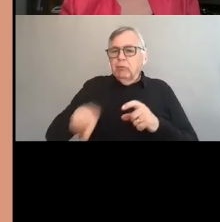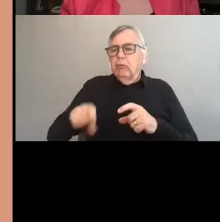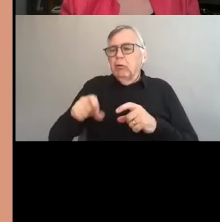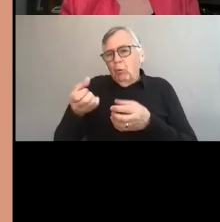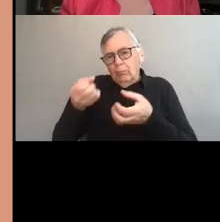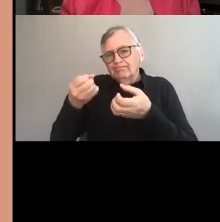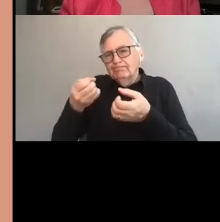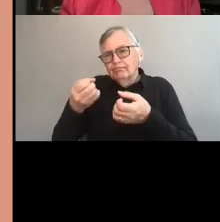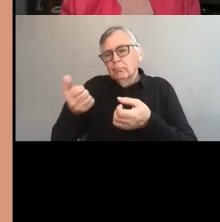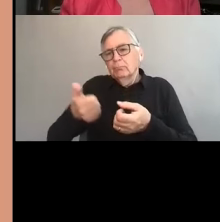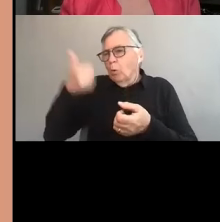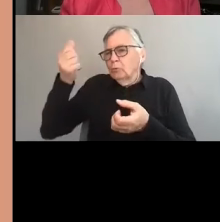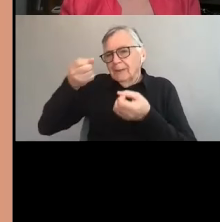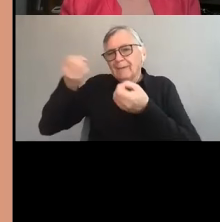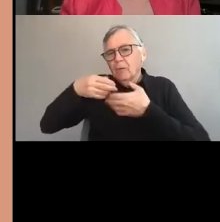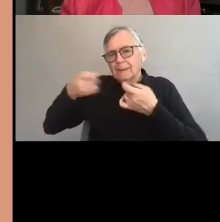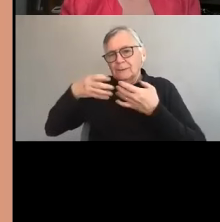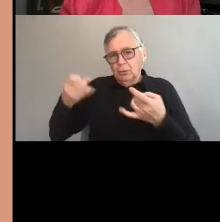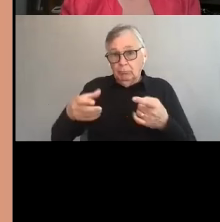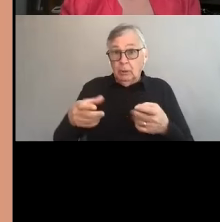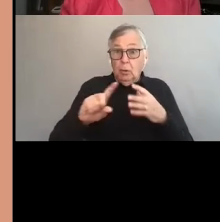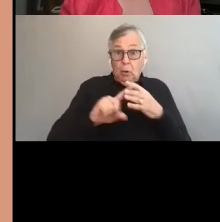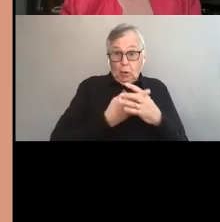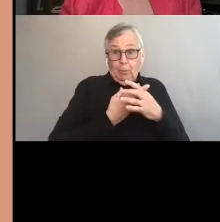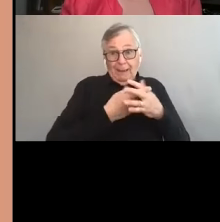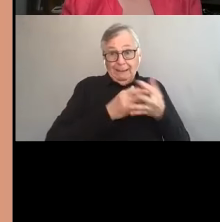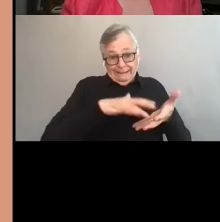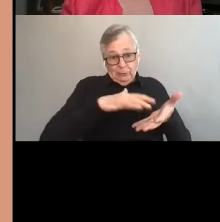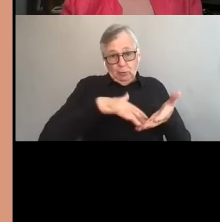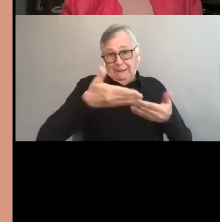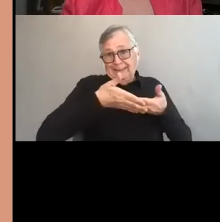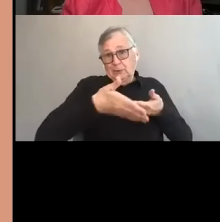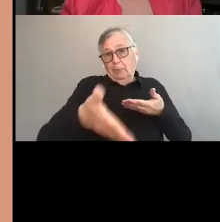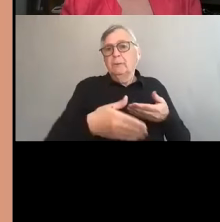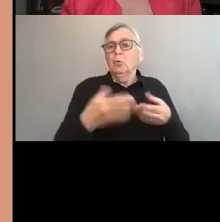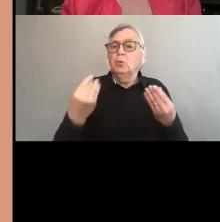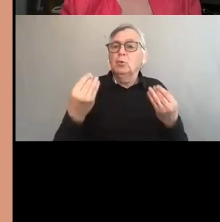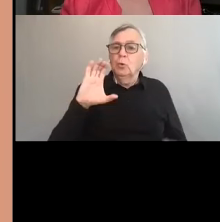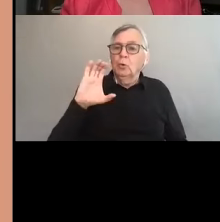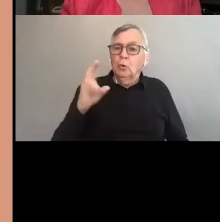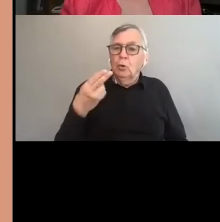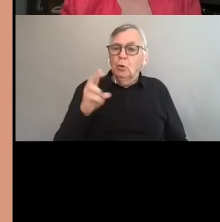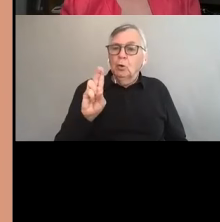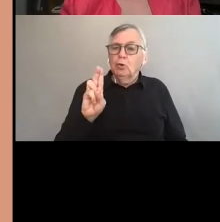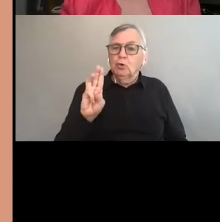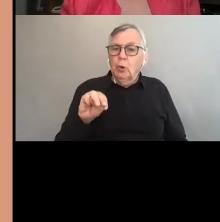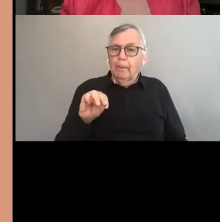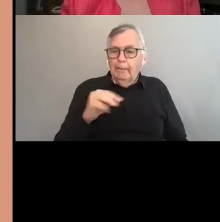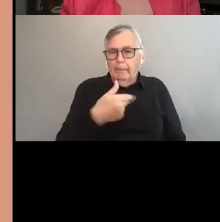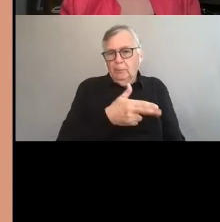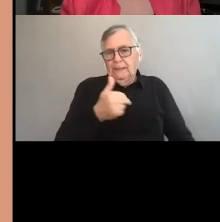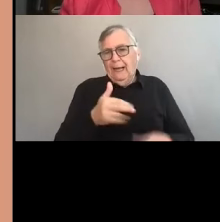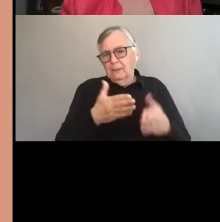données. Et on a mis en branle une étude qui commence cette semaine au CHUM. En fait, on commence à aviser les participants